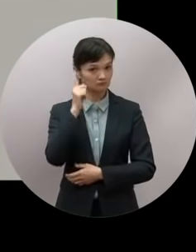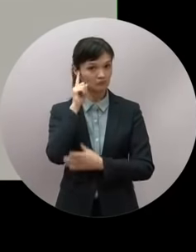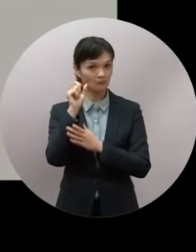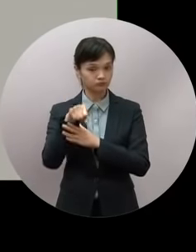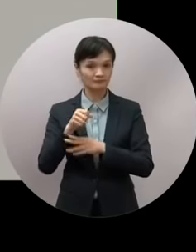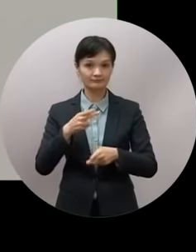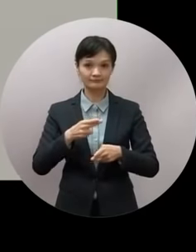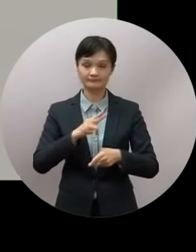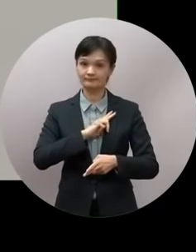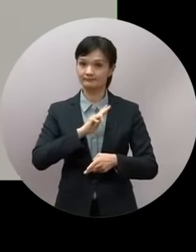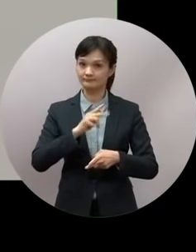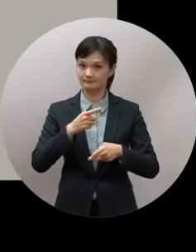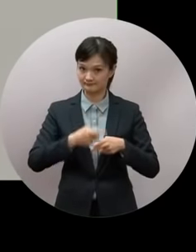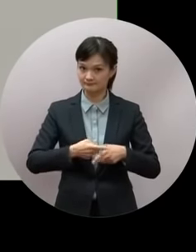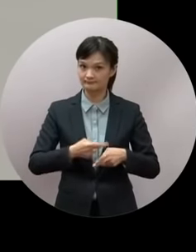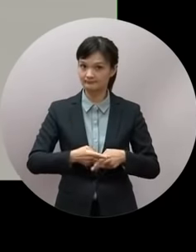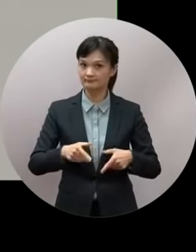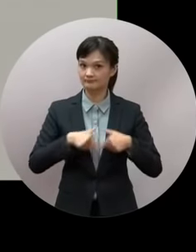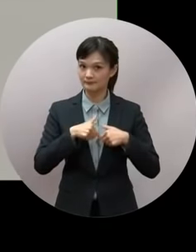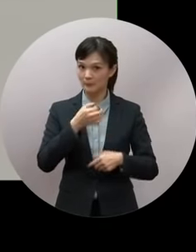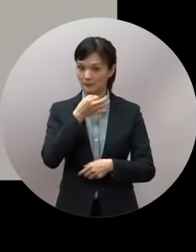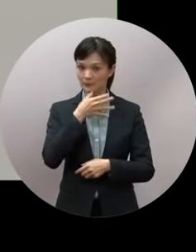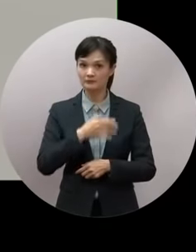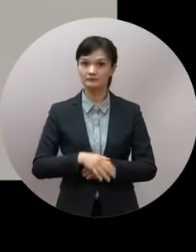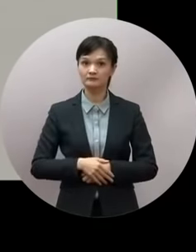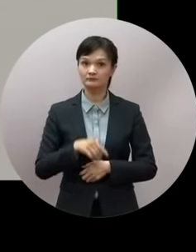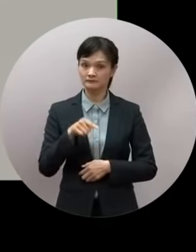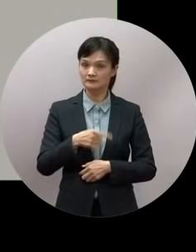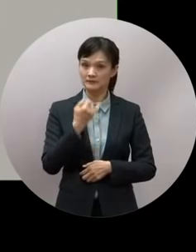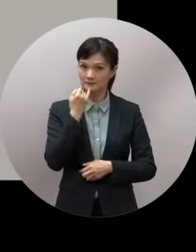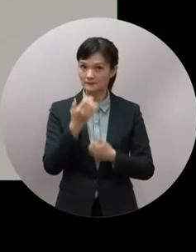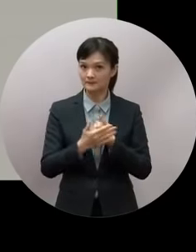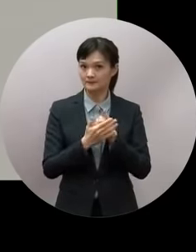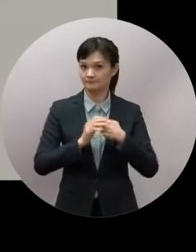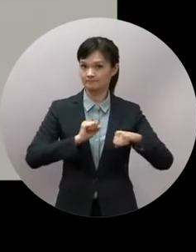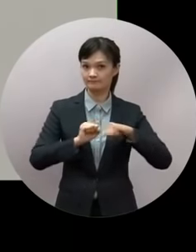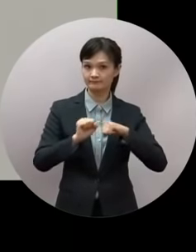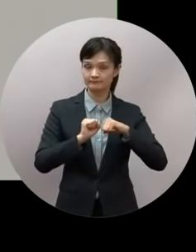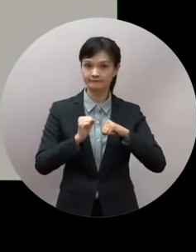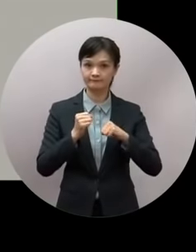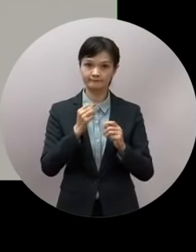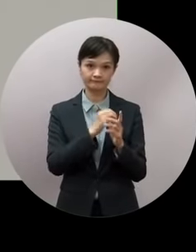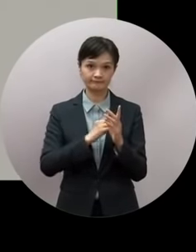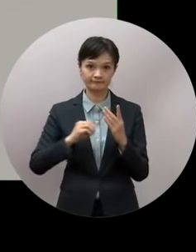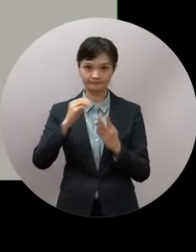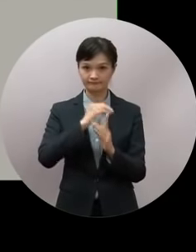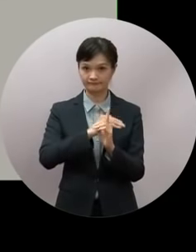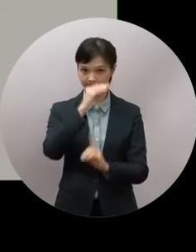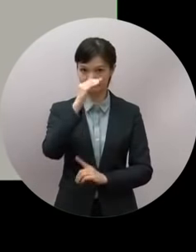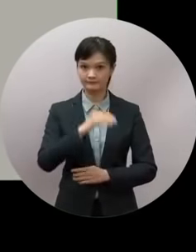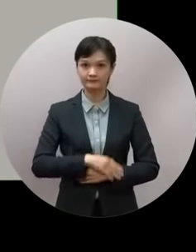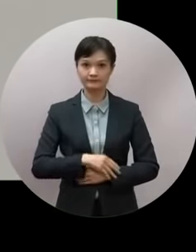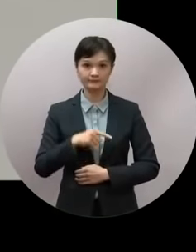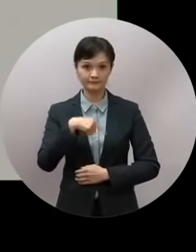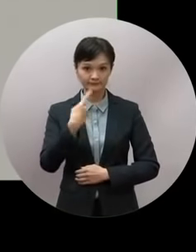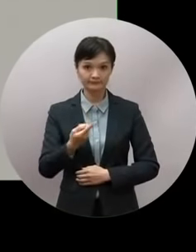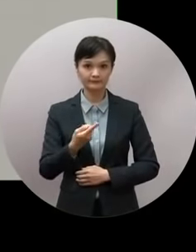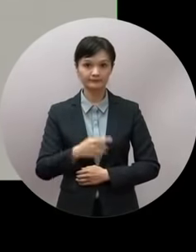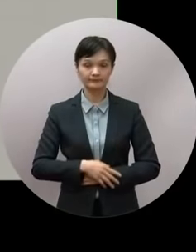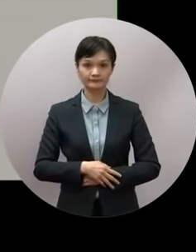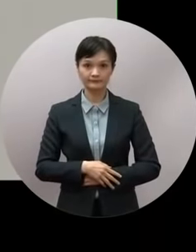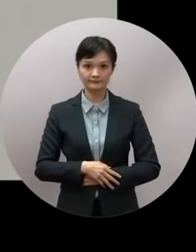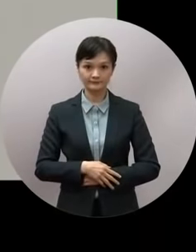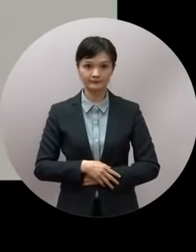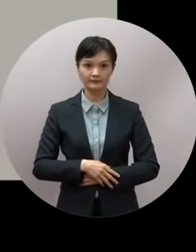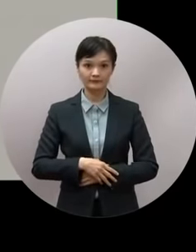信，自信是学习的生命力跟竞争力的源头。再来看高雄巴南花部落中